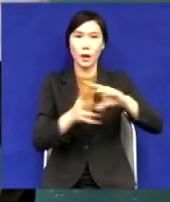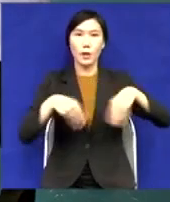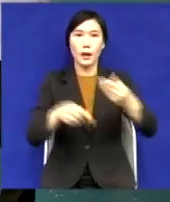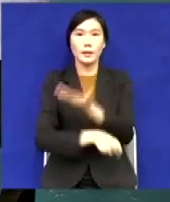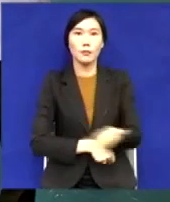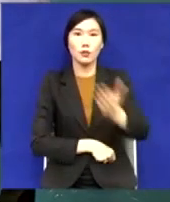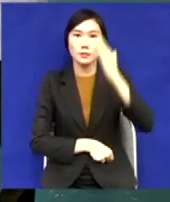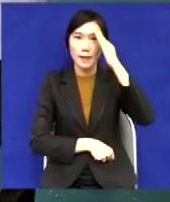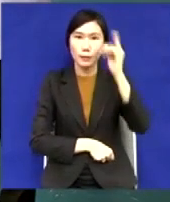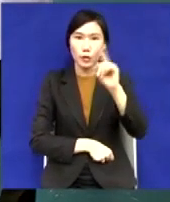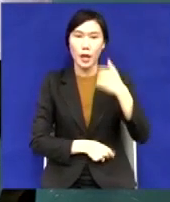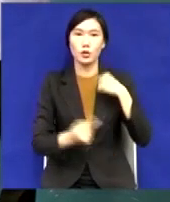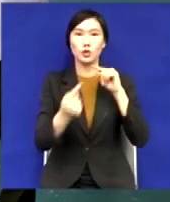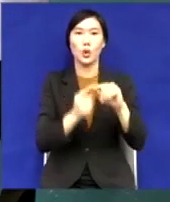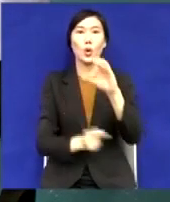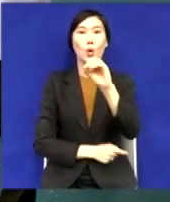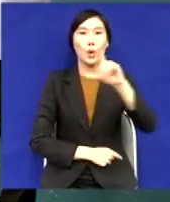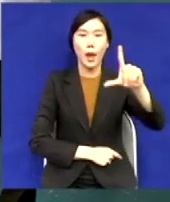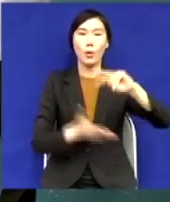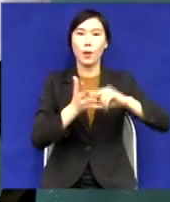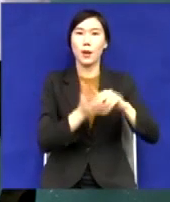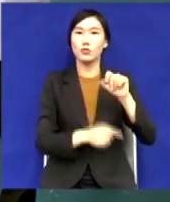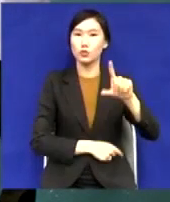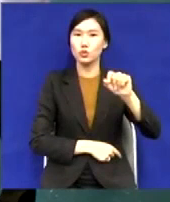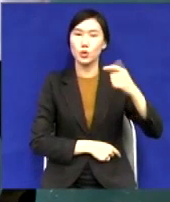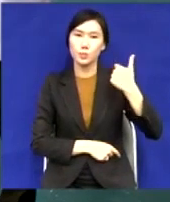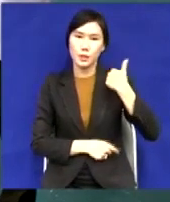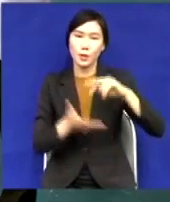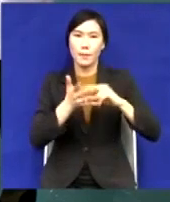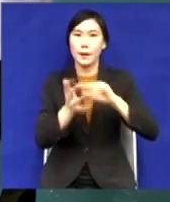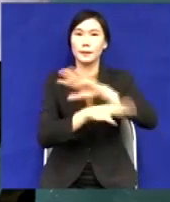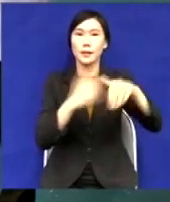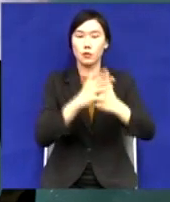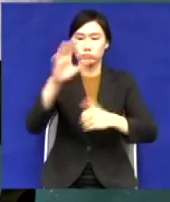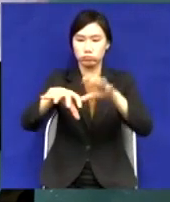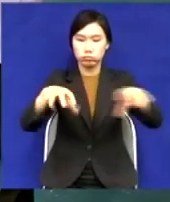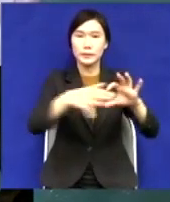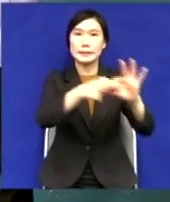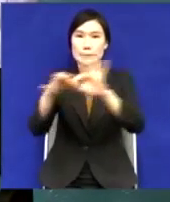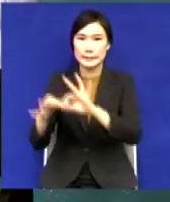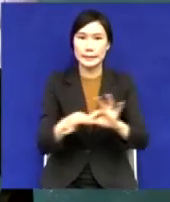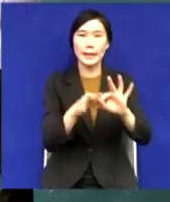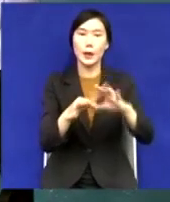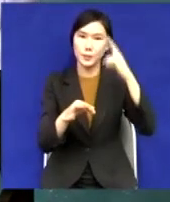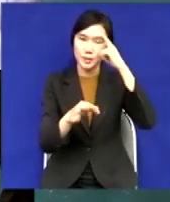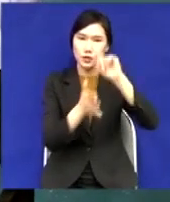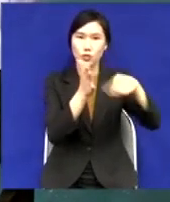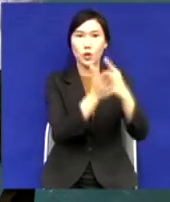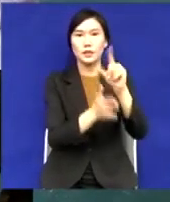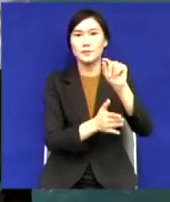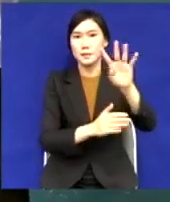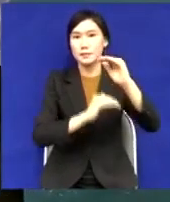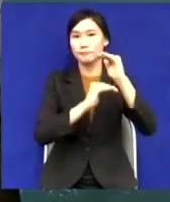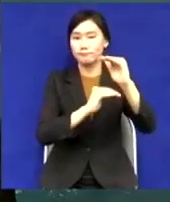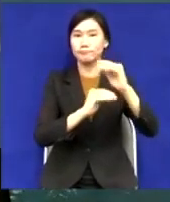ปลี่ยนเป็นระบบออนไลน์ก็จะทำให้สามารถการรายงานผลเนี่ยสอดคล้องมากยิ่งขึ้นแล้วก็จะรายงานผลได้ภายใน24ชั่วโมงอันนี้เป็นสิ่ง